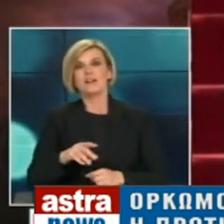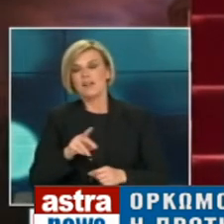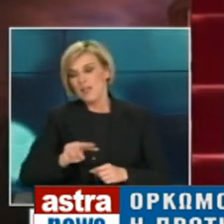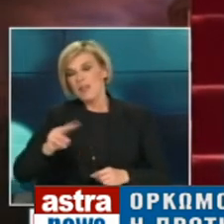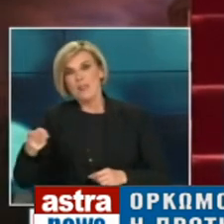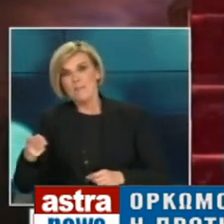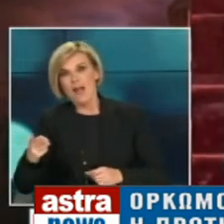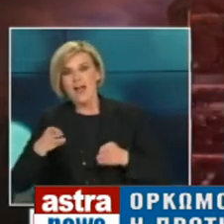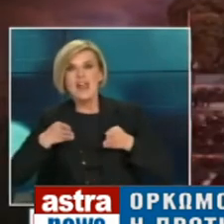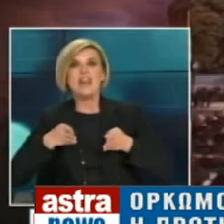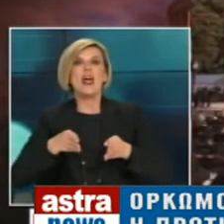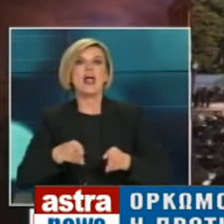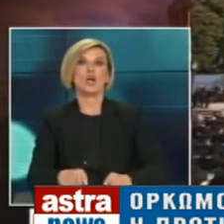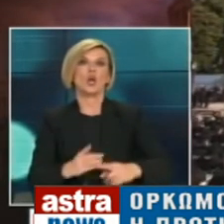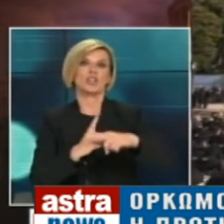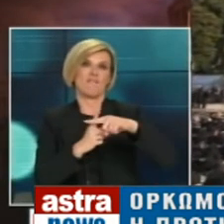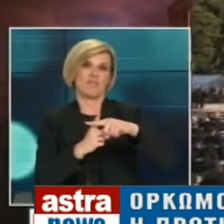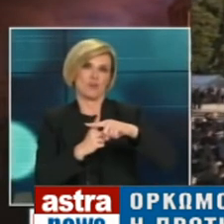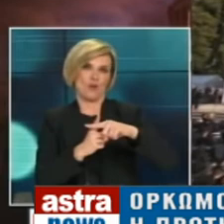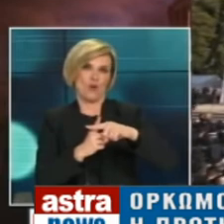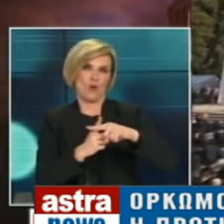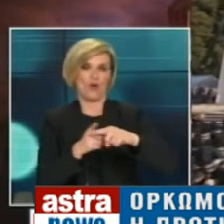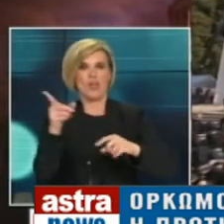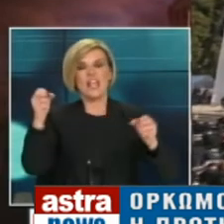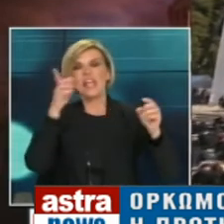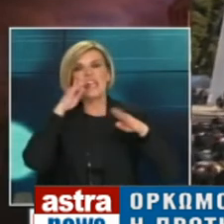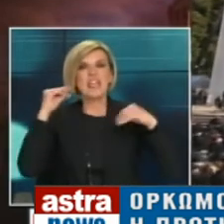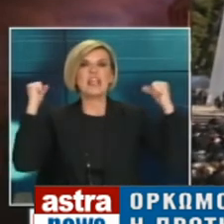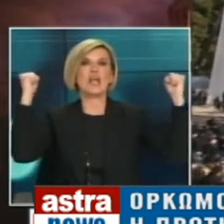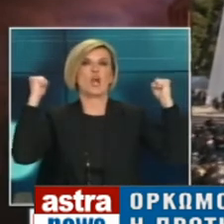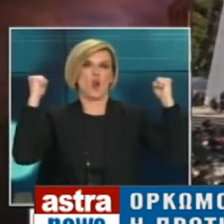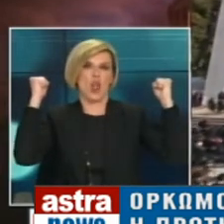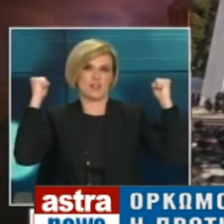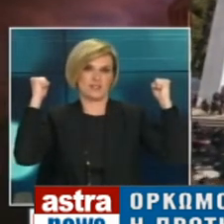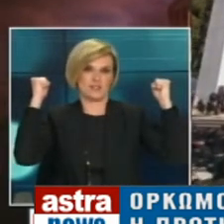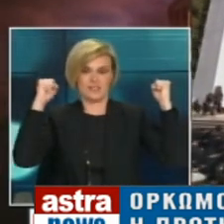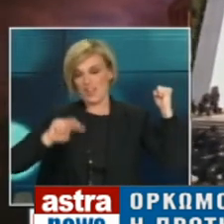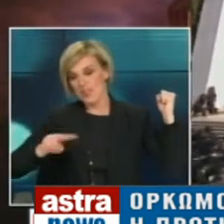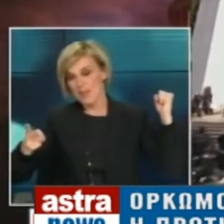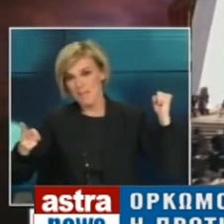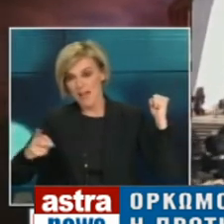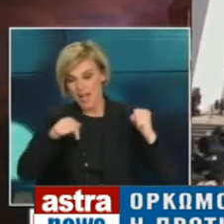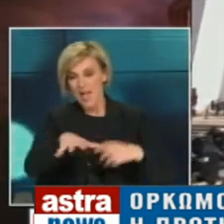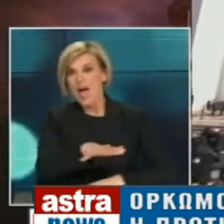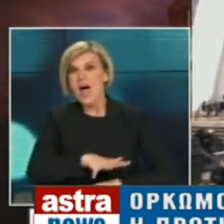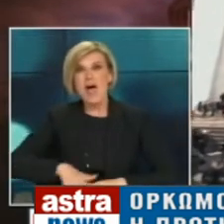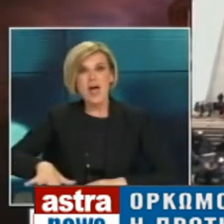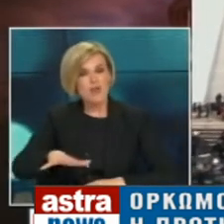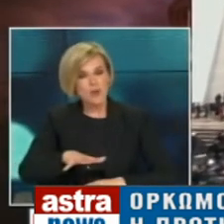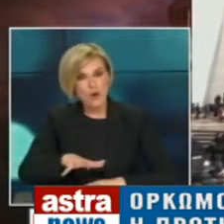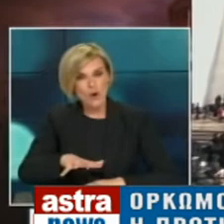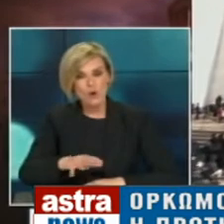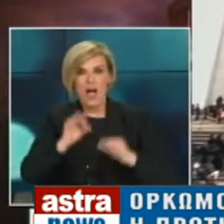των ηρώων μας, όπου οι ήρωές μας αναπαύονται εν ειρήνη αιωνίως. Και εδώ βρισκόμαστε στα ίδια σκαλιά, μέρες